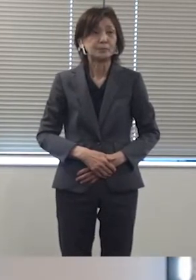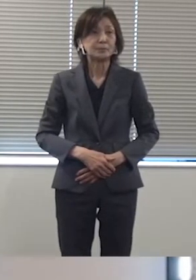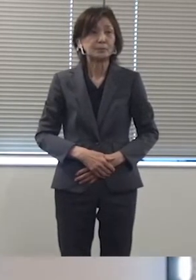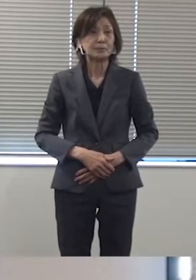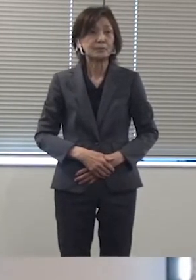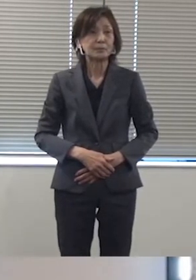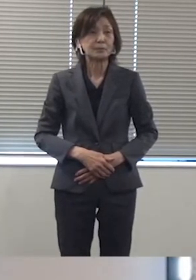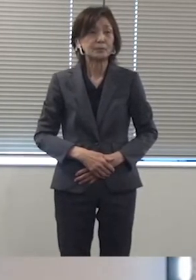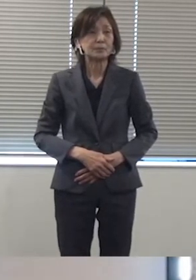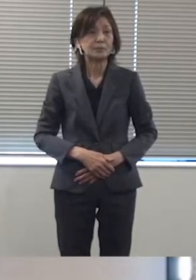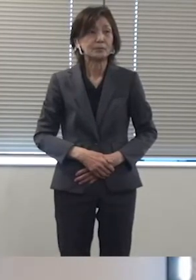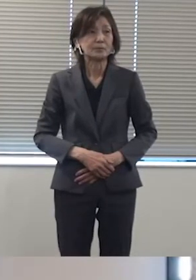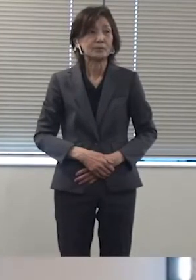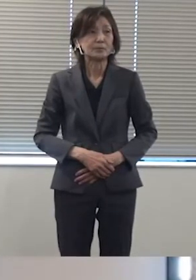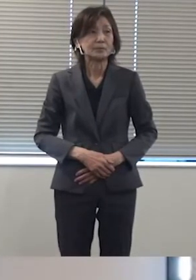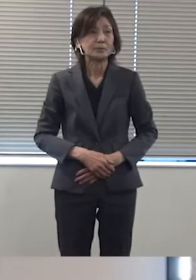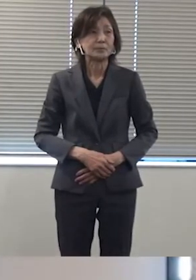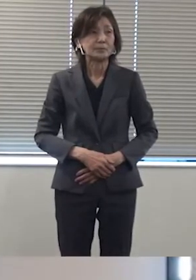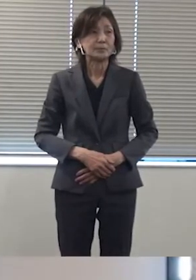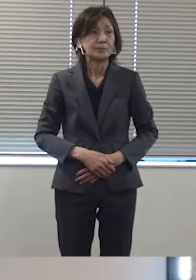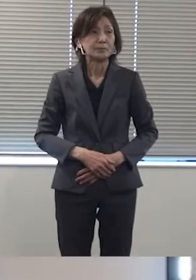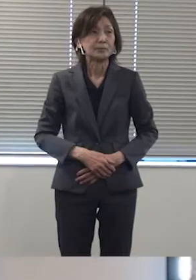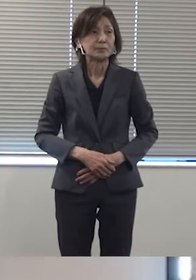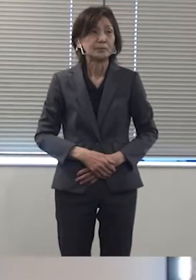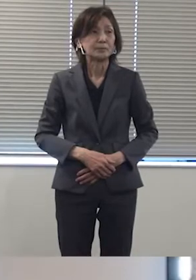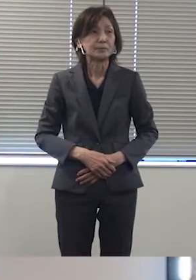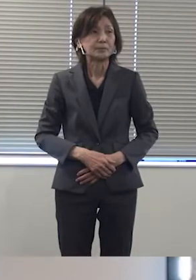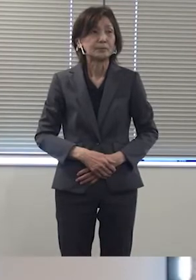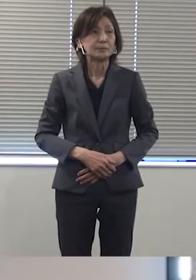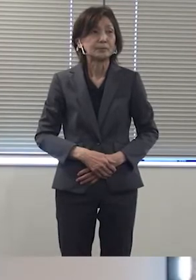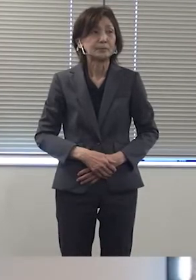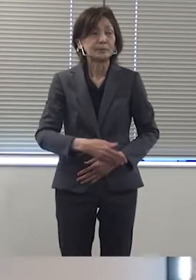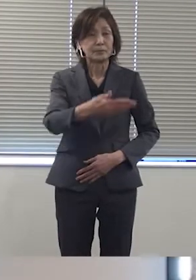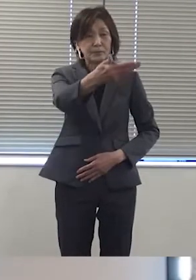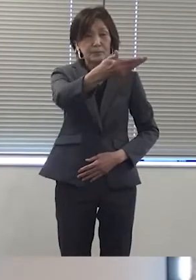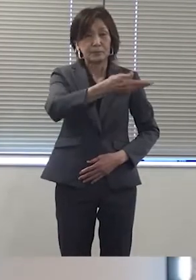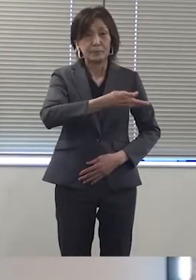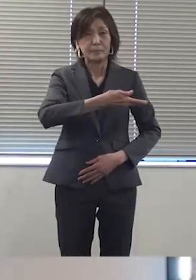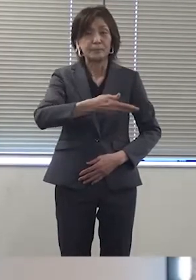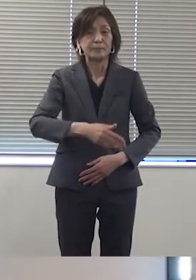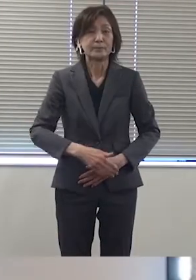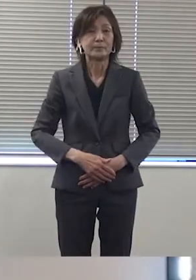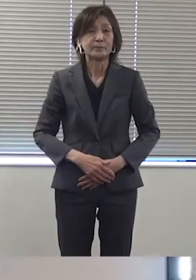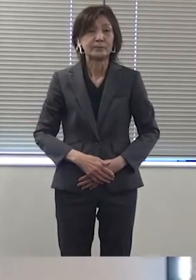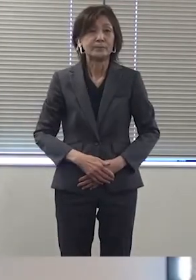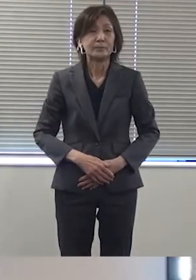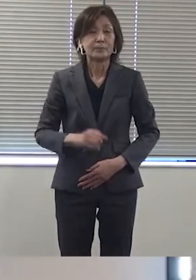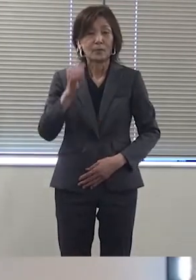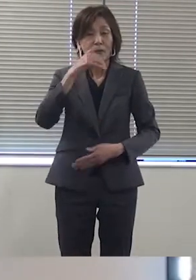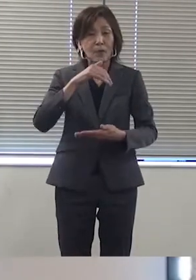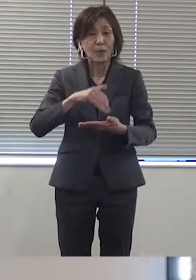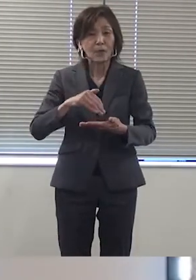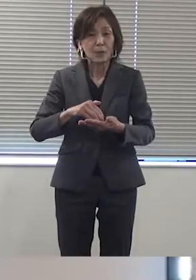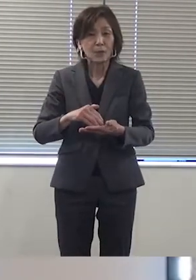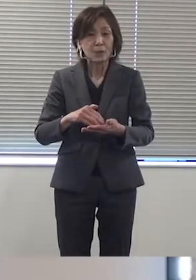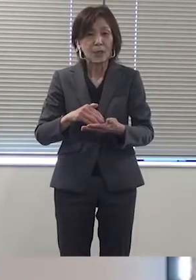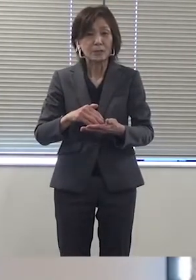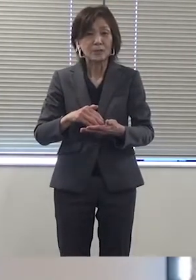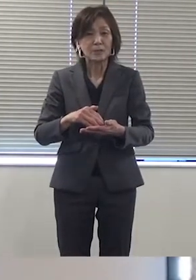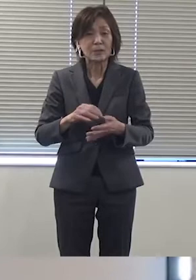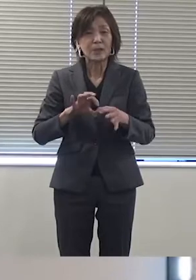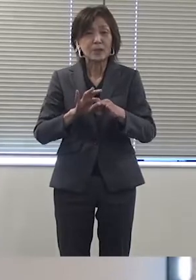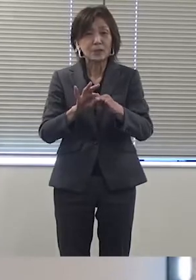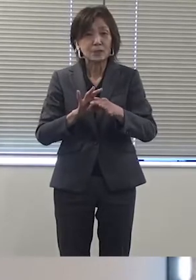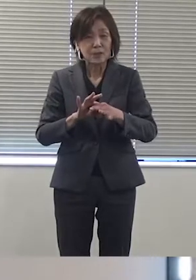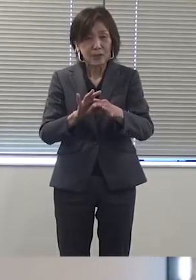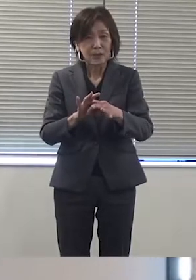すみません、校長さんの林です。ちょっと予算規模についてもちょっと改めてお伺いしたいんですけれども、 はい、 当初予算がです